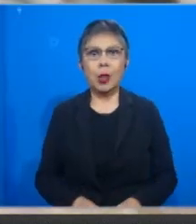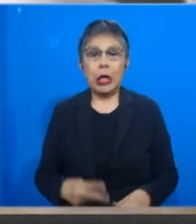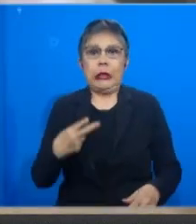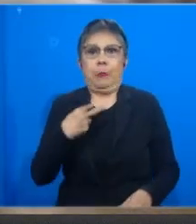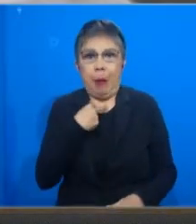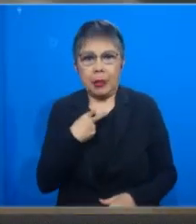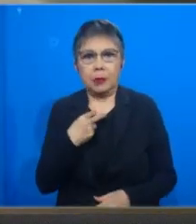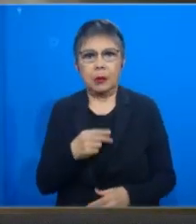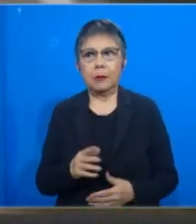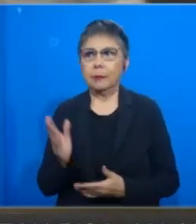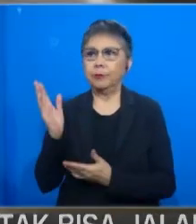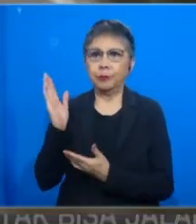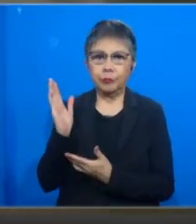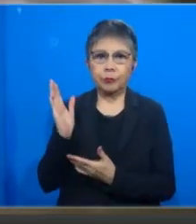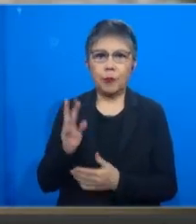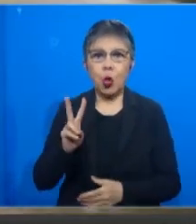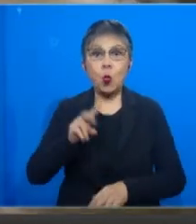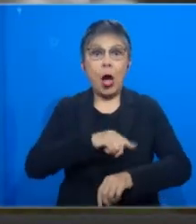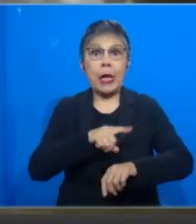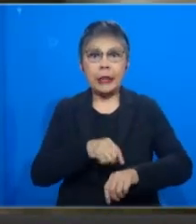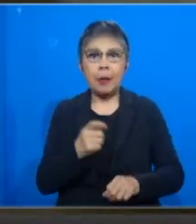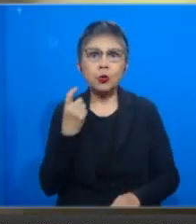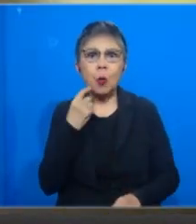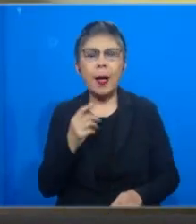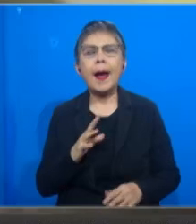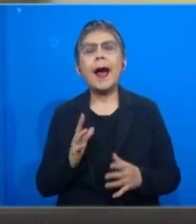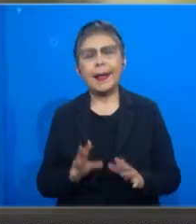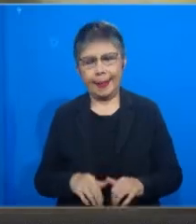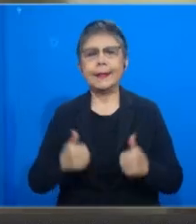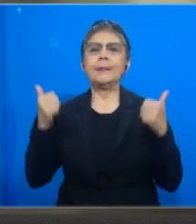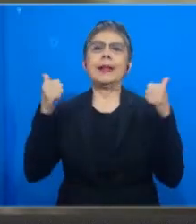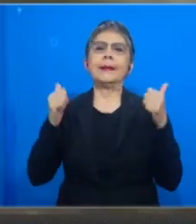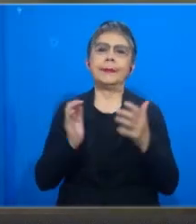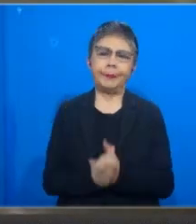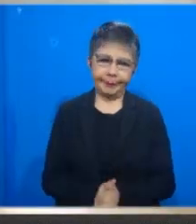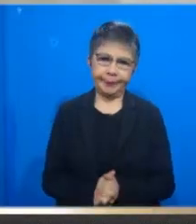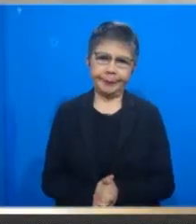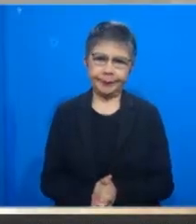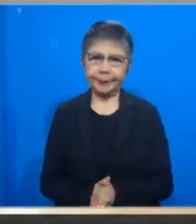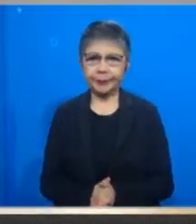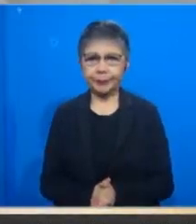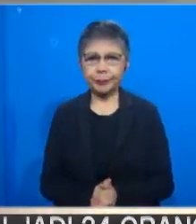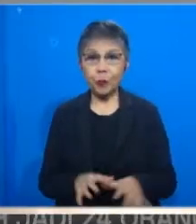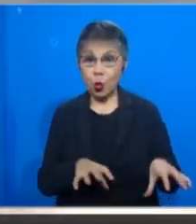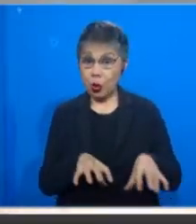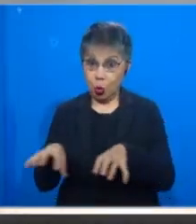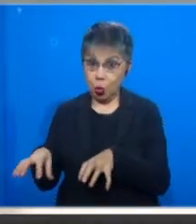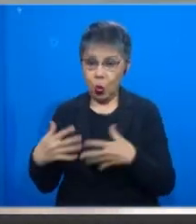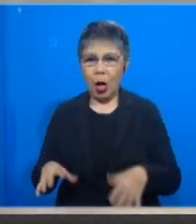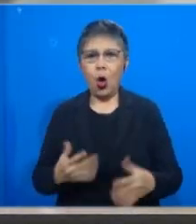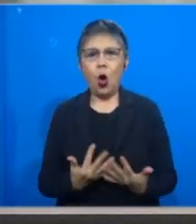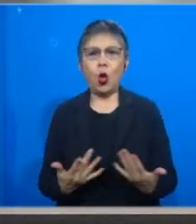terjebak. Setelah 2 jam upaya penyelamatan, korban akhirnya bisa diselamatkan. Usai dievakuasi,